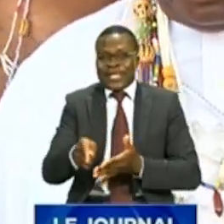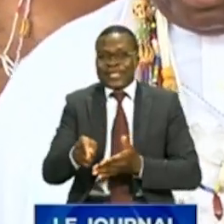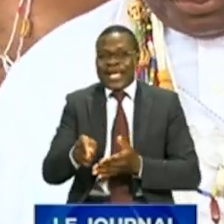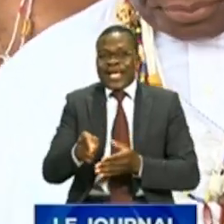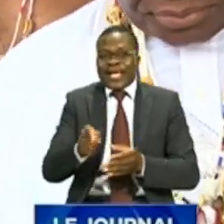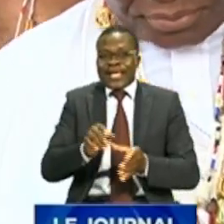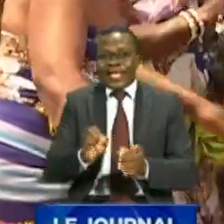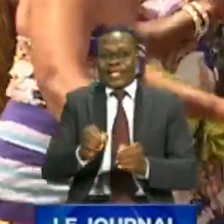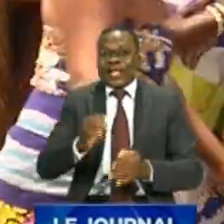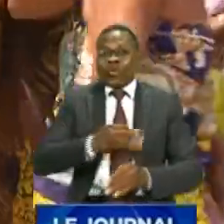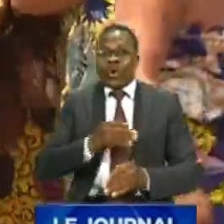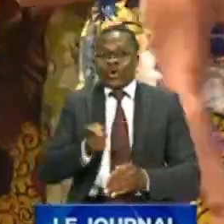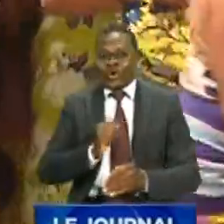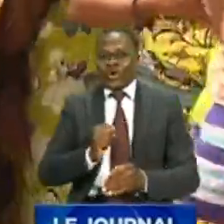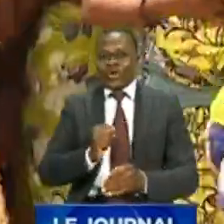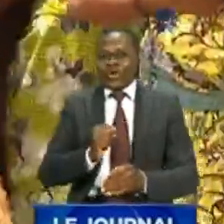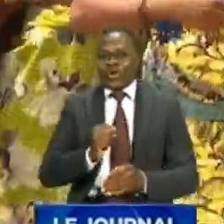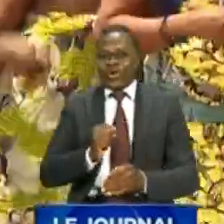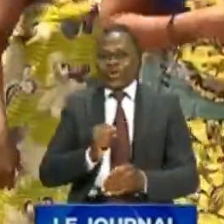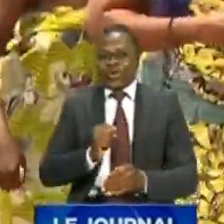active le bonheur.